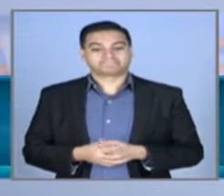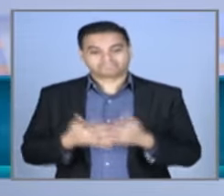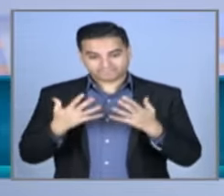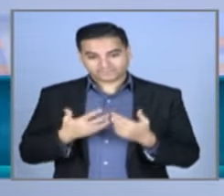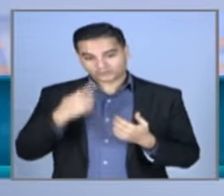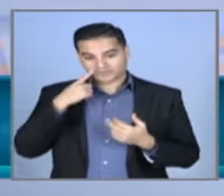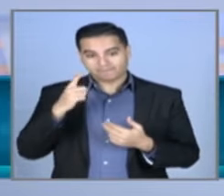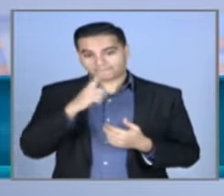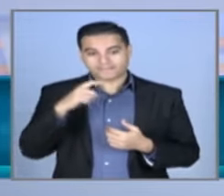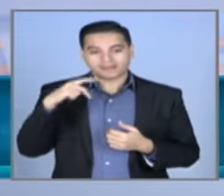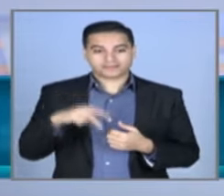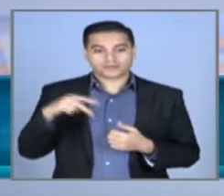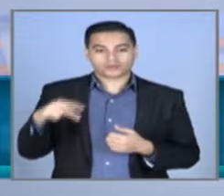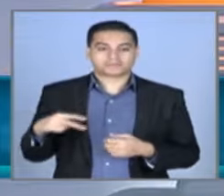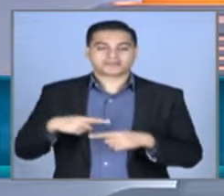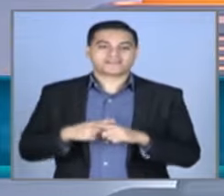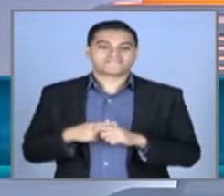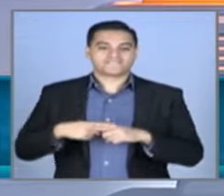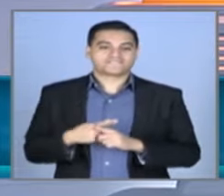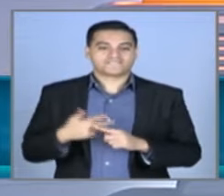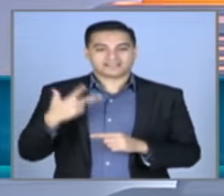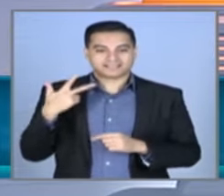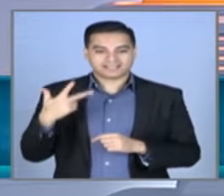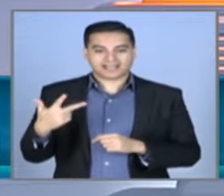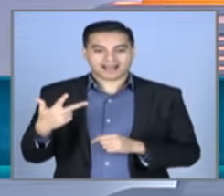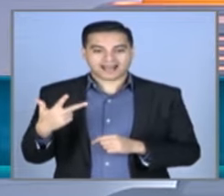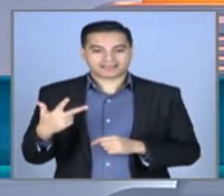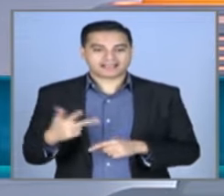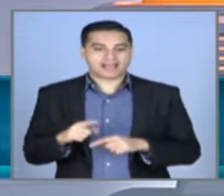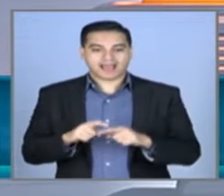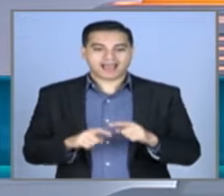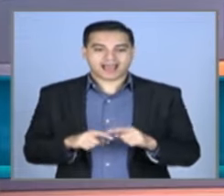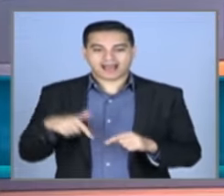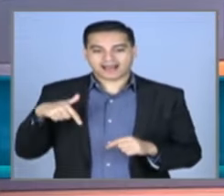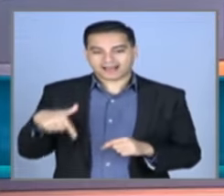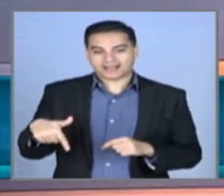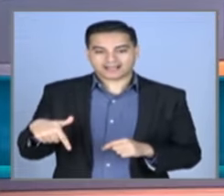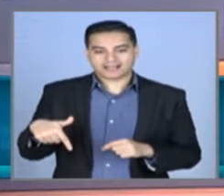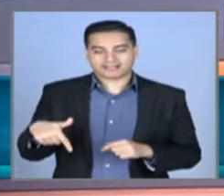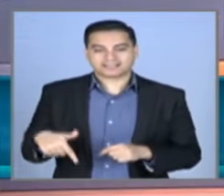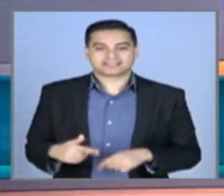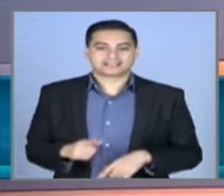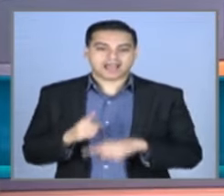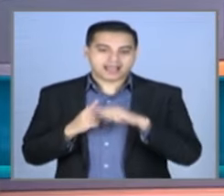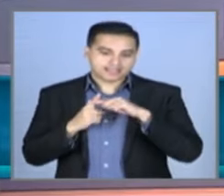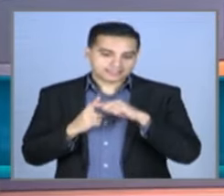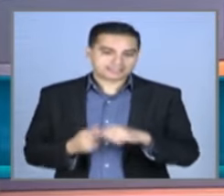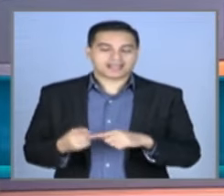حل المسألة الآتية. 188 في 3 على